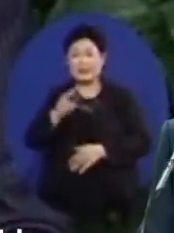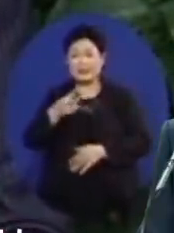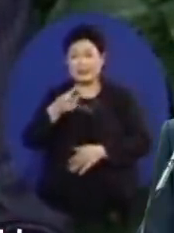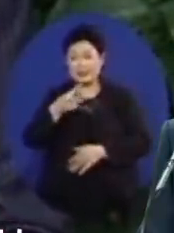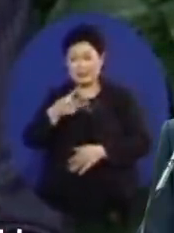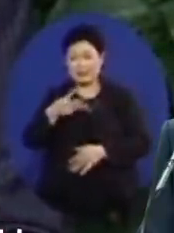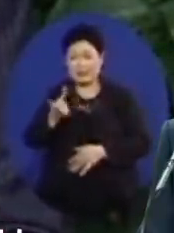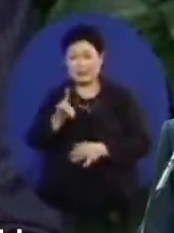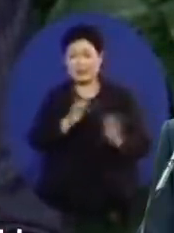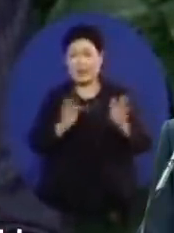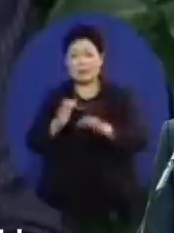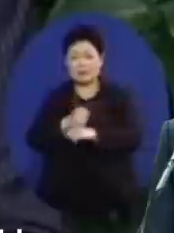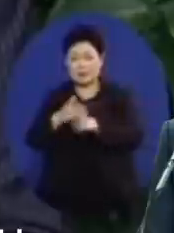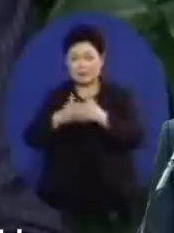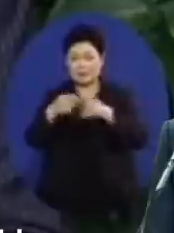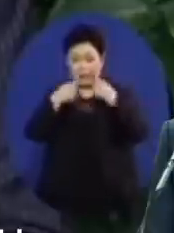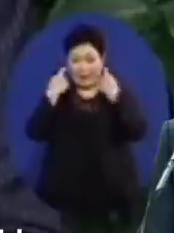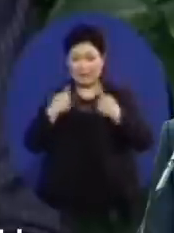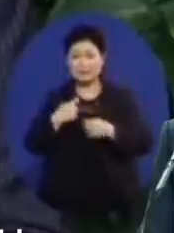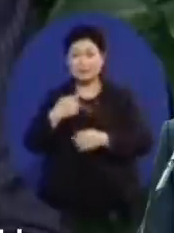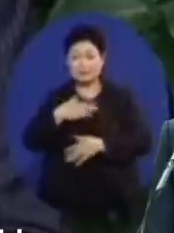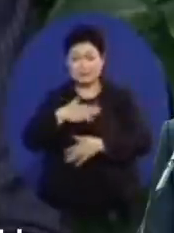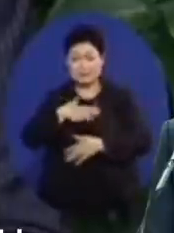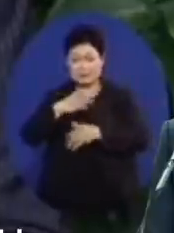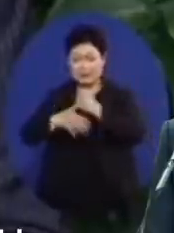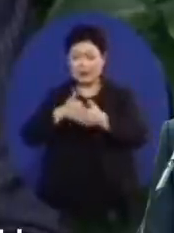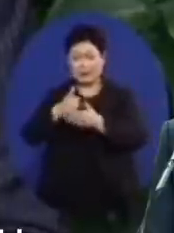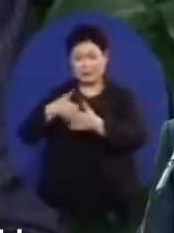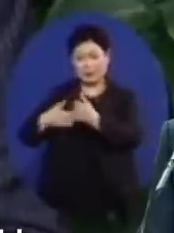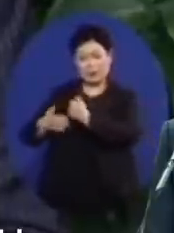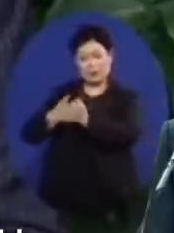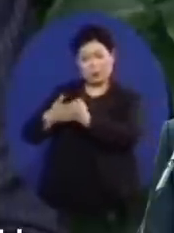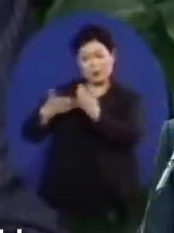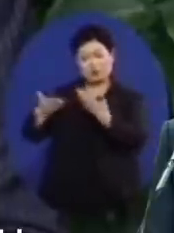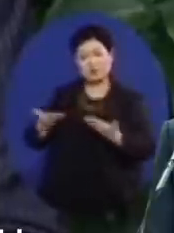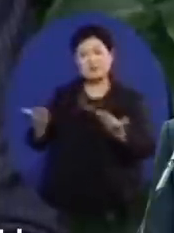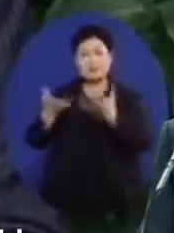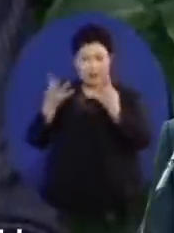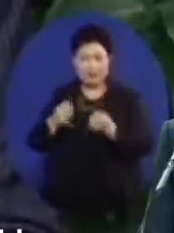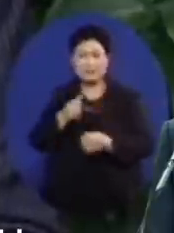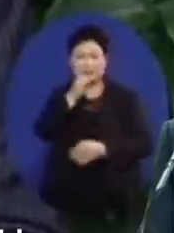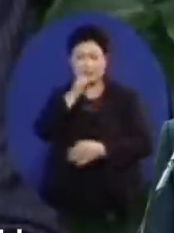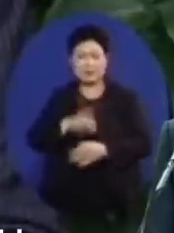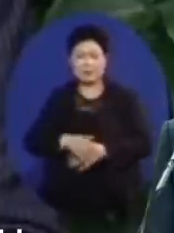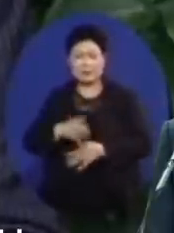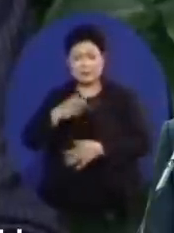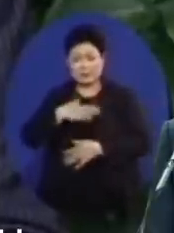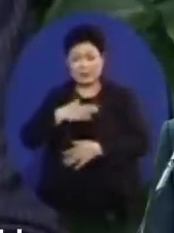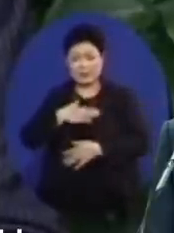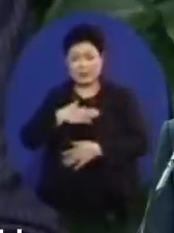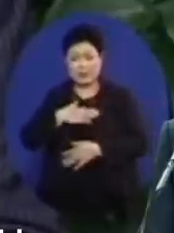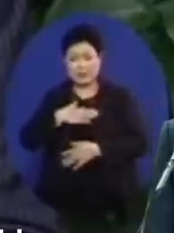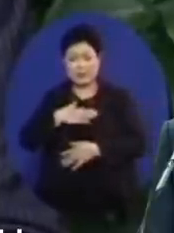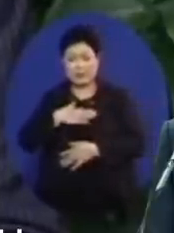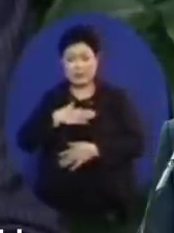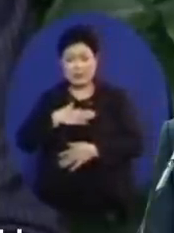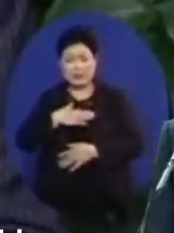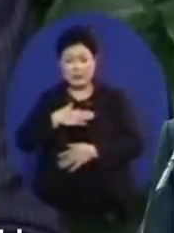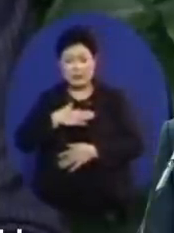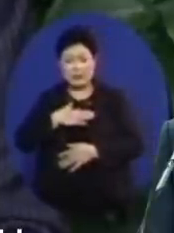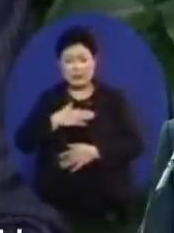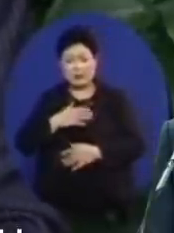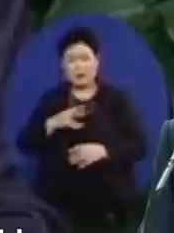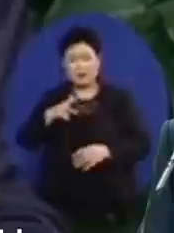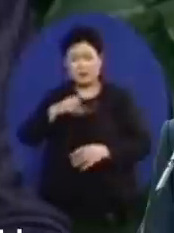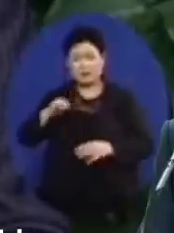제가 개인적으로 하나님이 나를 도와주신 일이 많습니다. 제가 지구를 100바퀴 이상 돌면서